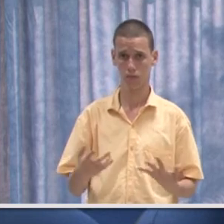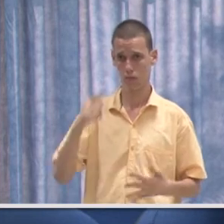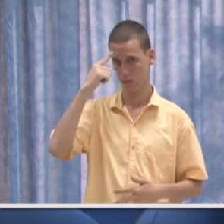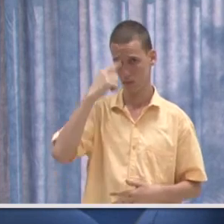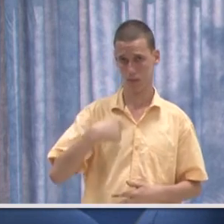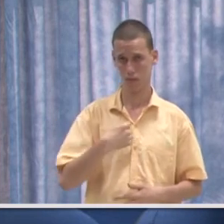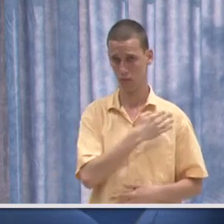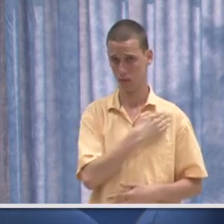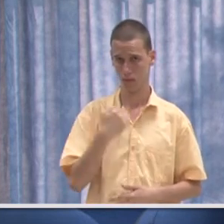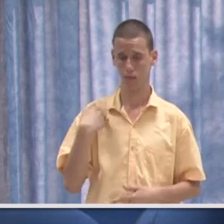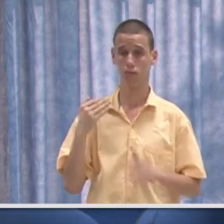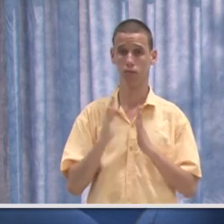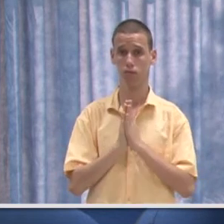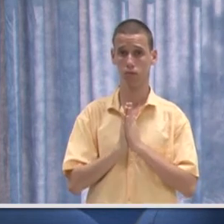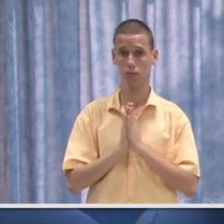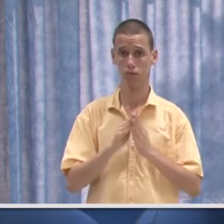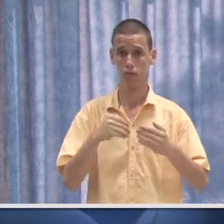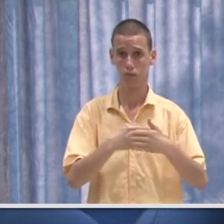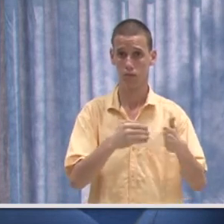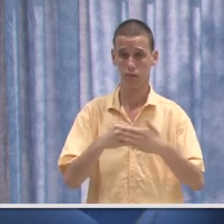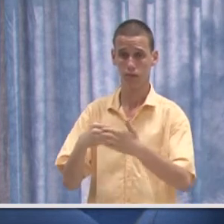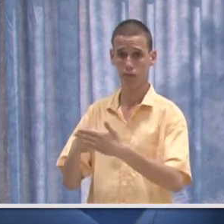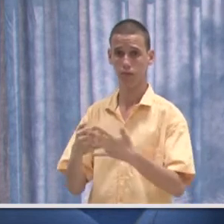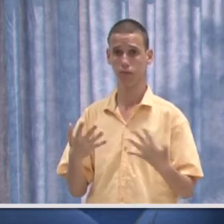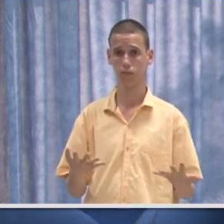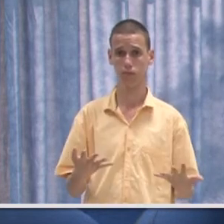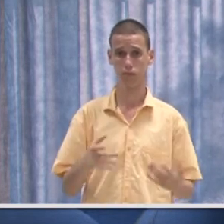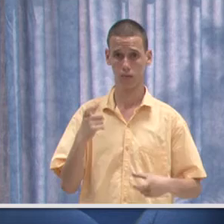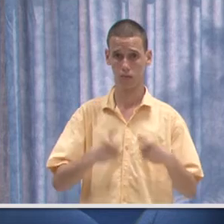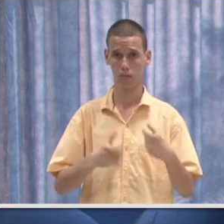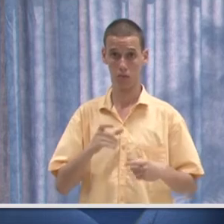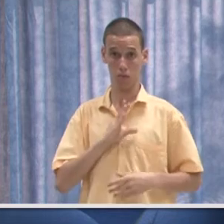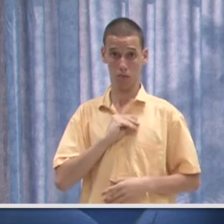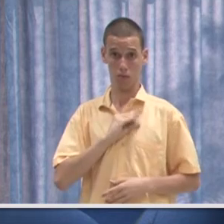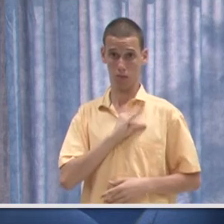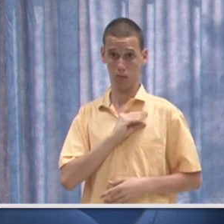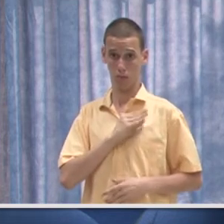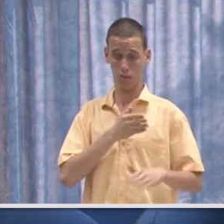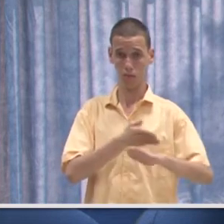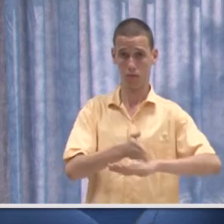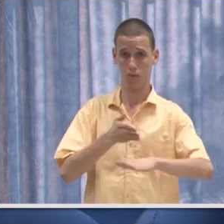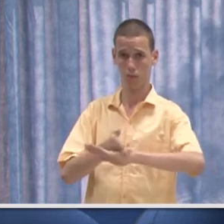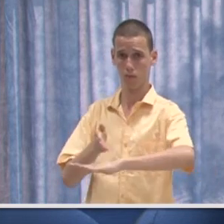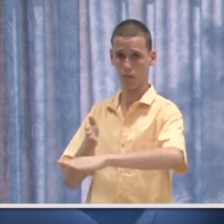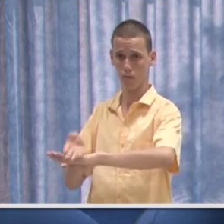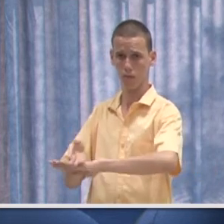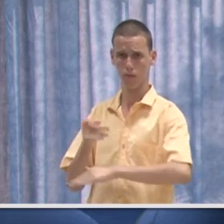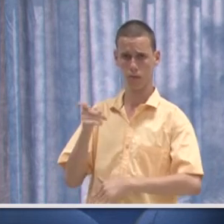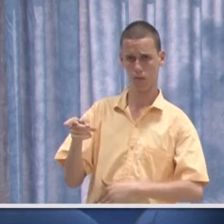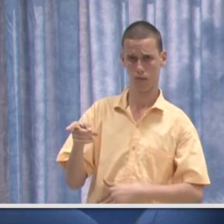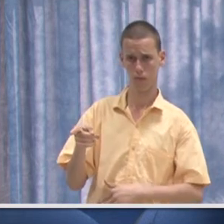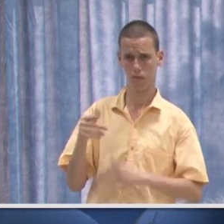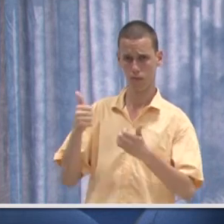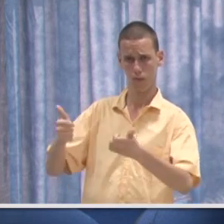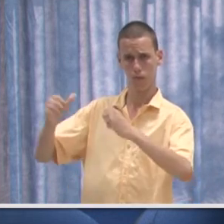par exemple mon il n'est pas prêt pour le bon service est-ce qu'ils sont satisfaits avec la façon bon service ils ont organisé week-end est-ce qu'ils ont